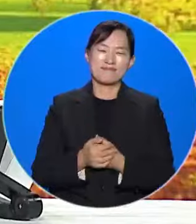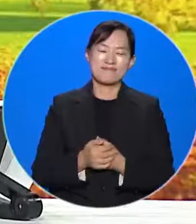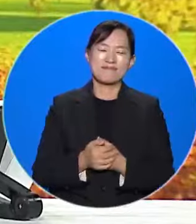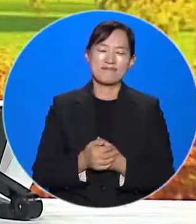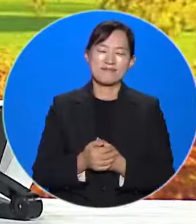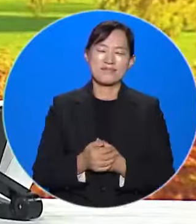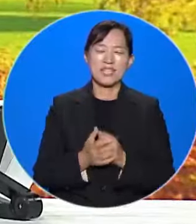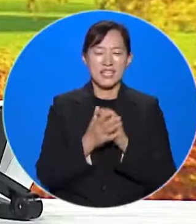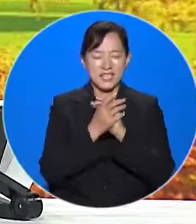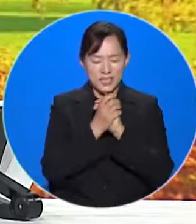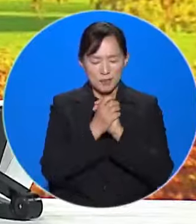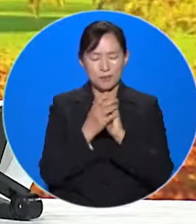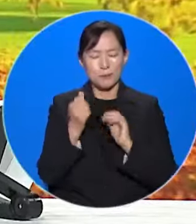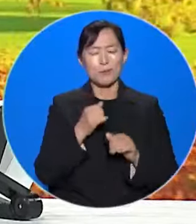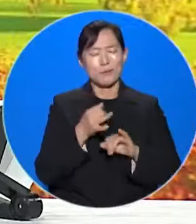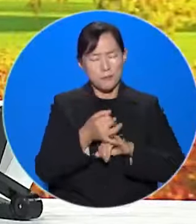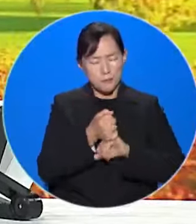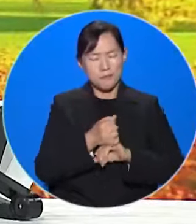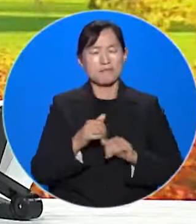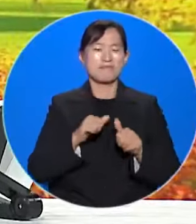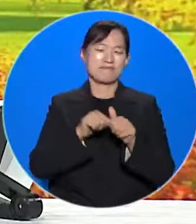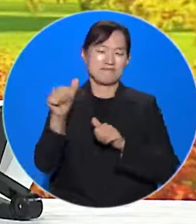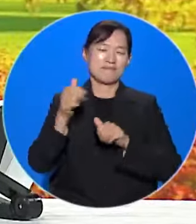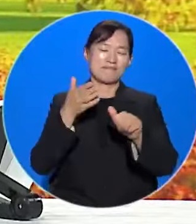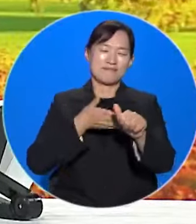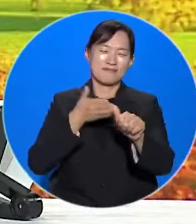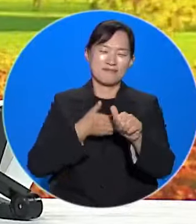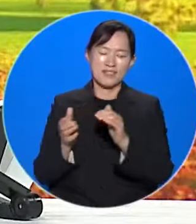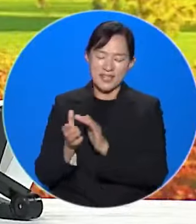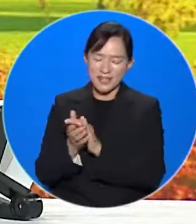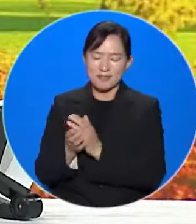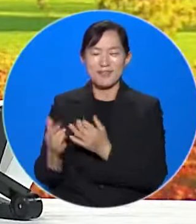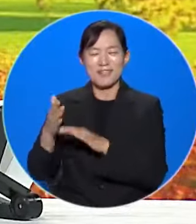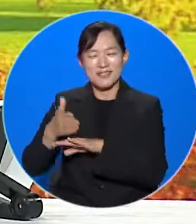네 기도로 이겨내시기 바랍니다. 네. 네. 네.